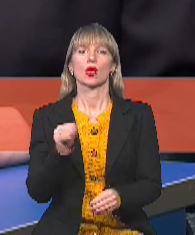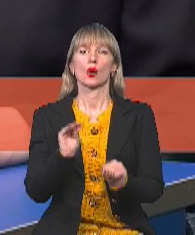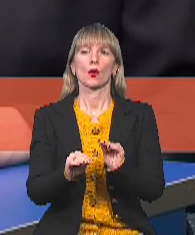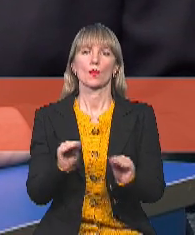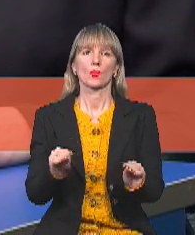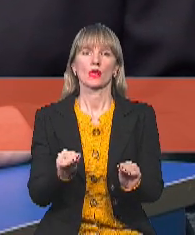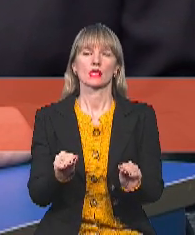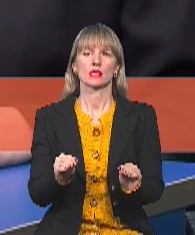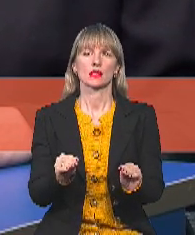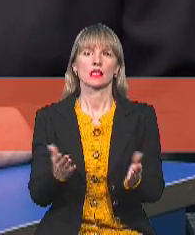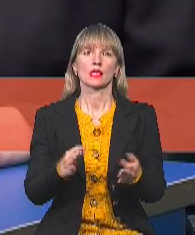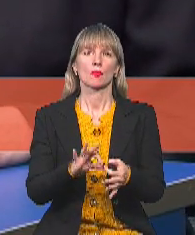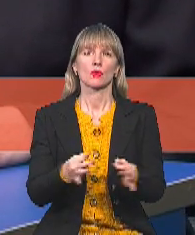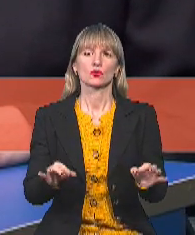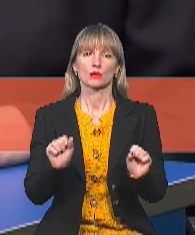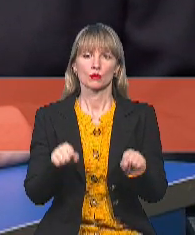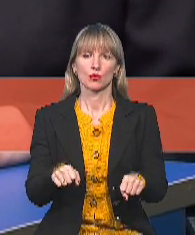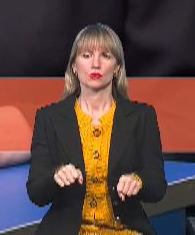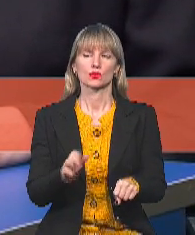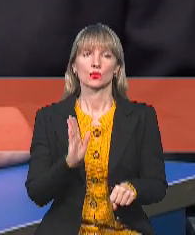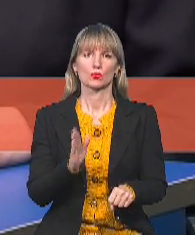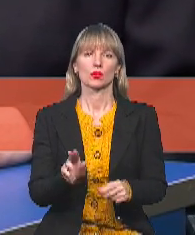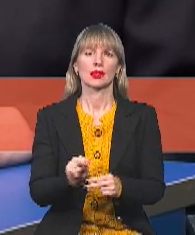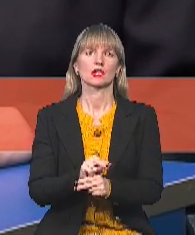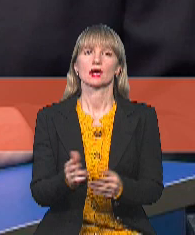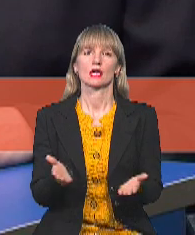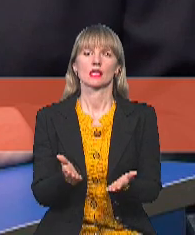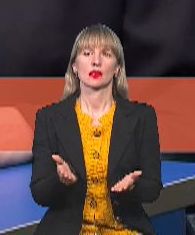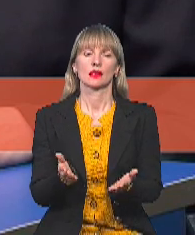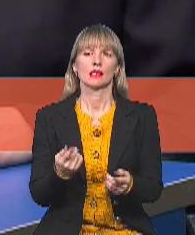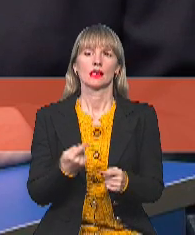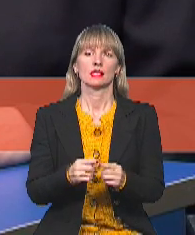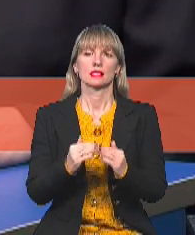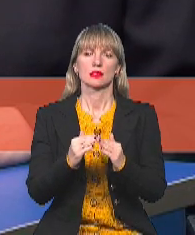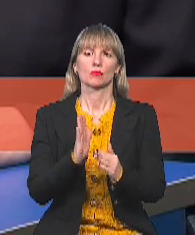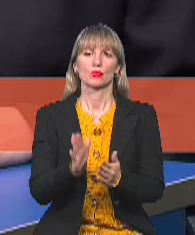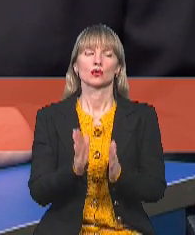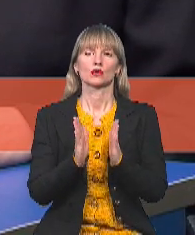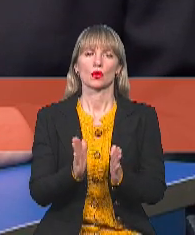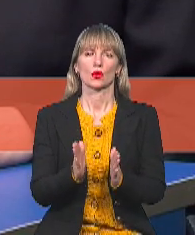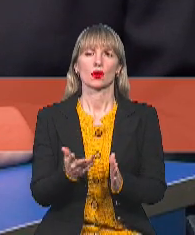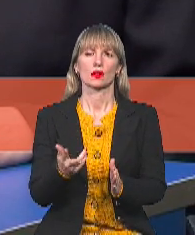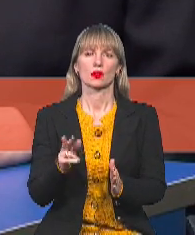і які процедури можна буде пройти медичні? Ні, це здання буде чисто для